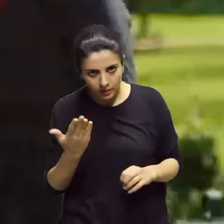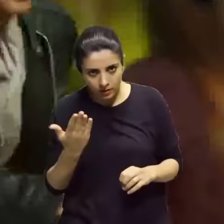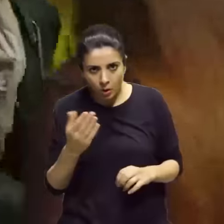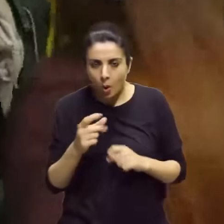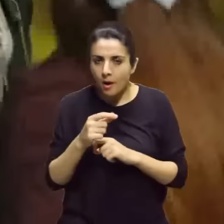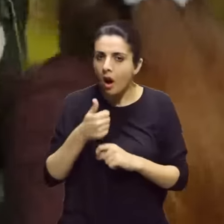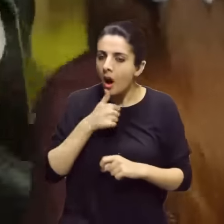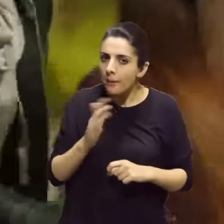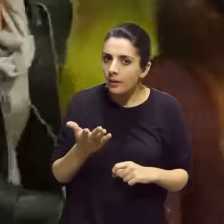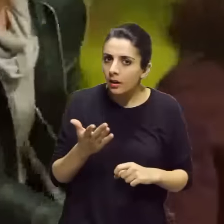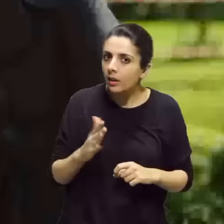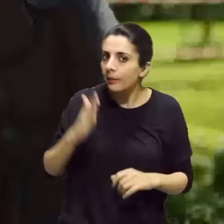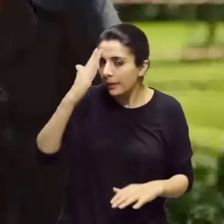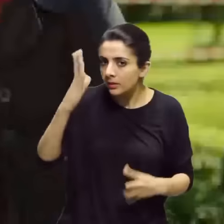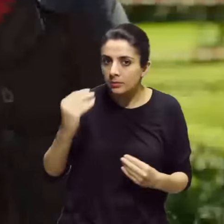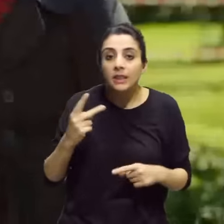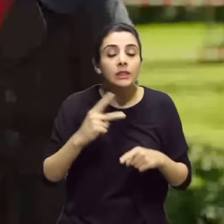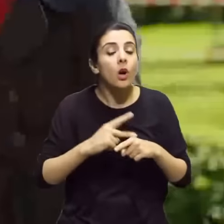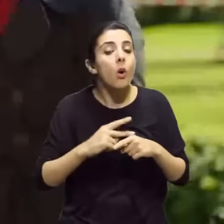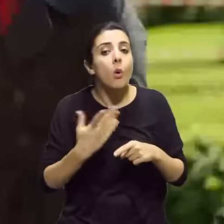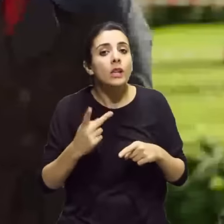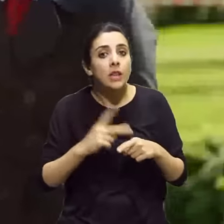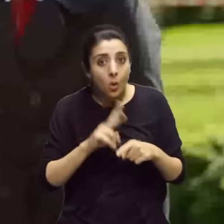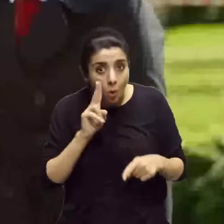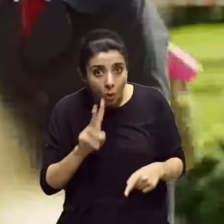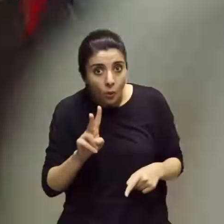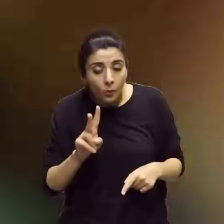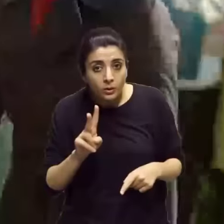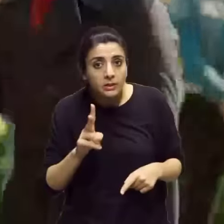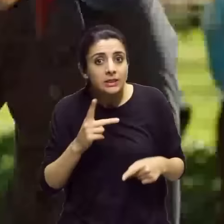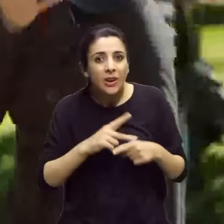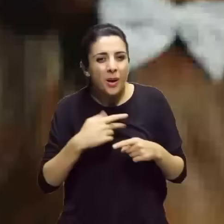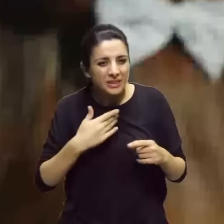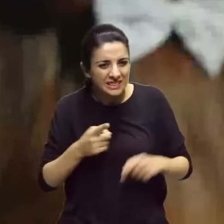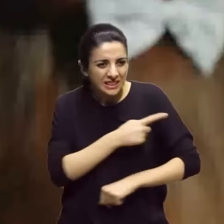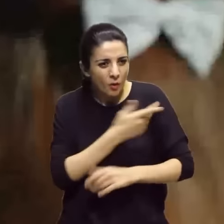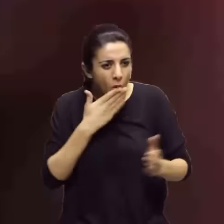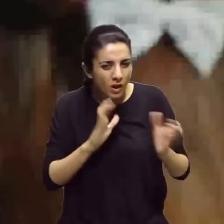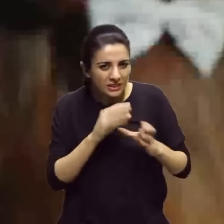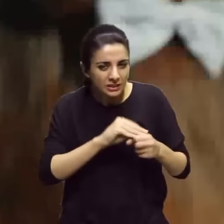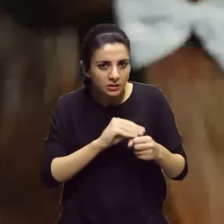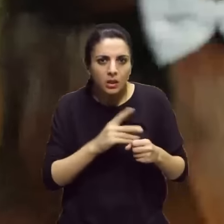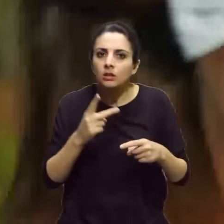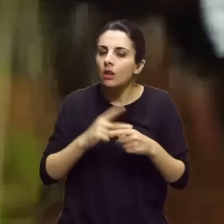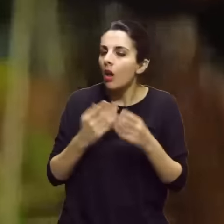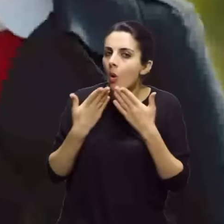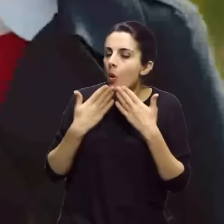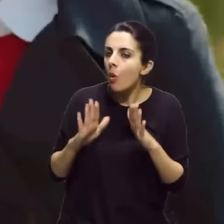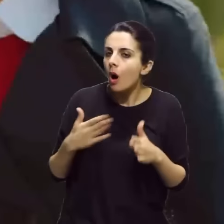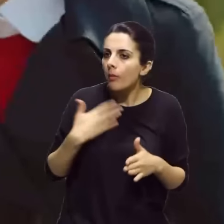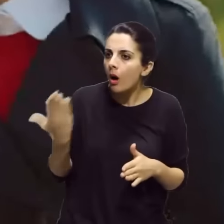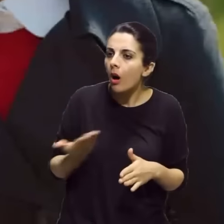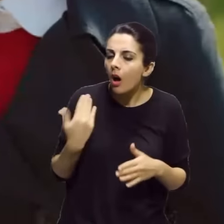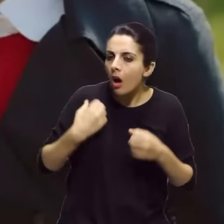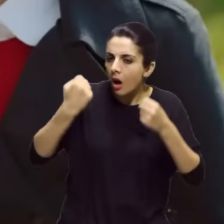Ömer abi. Nasılsın Ömer abi? Zeyno. Eyvallah. Zeyno'yu gördünüz mü? Zeyno bizim sınıftaki. Hocam Zeyno falan yok yani. Biz